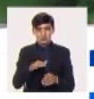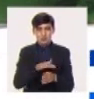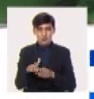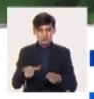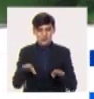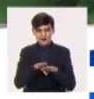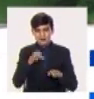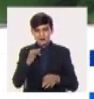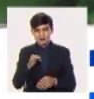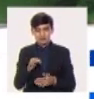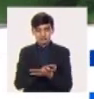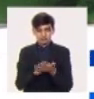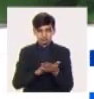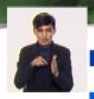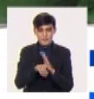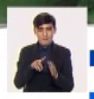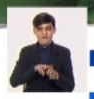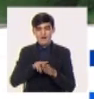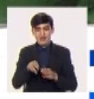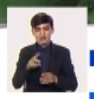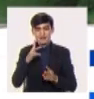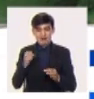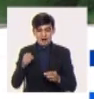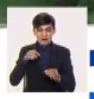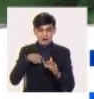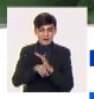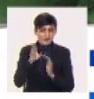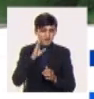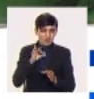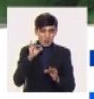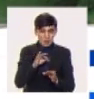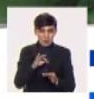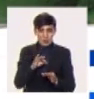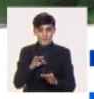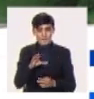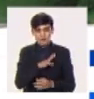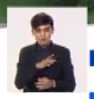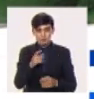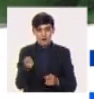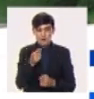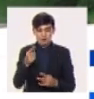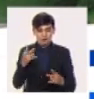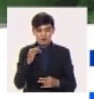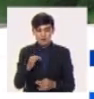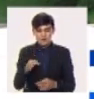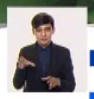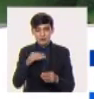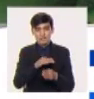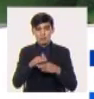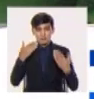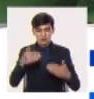полностью, рекультивировать, чтобы его влияние на подземный водоносный горизонт было минимальным. Это все